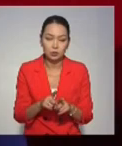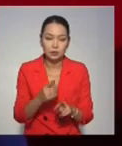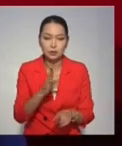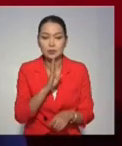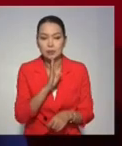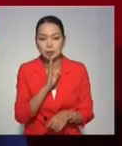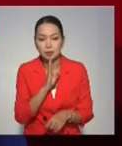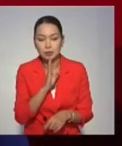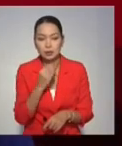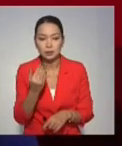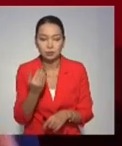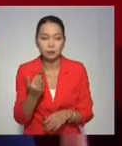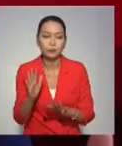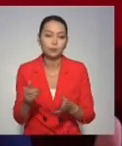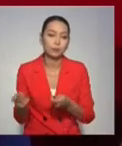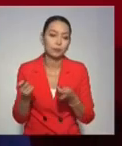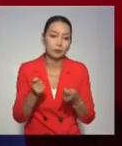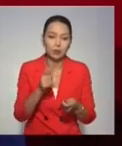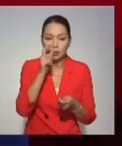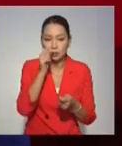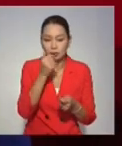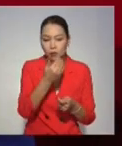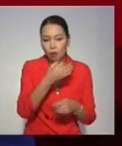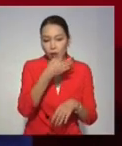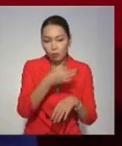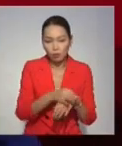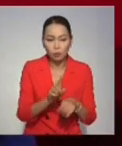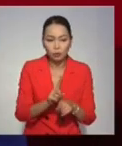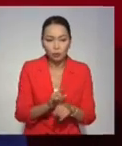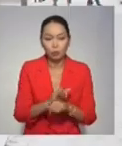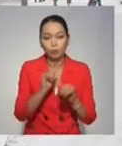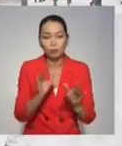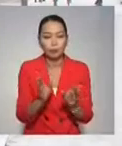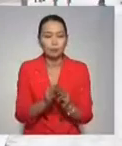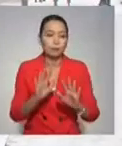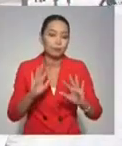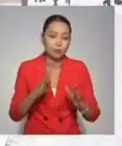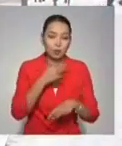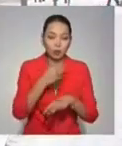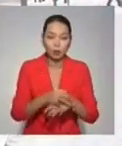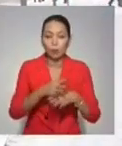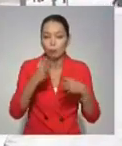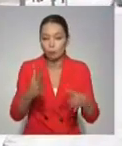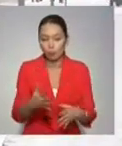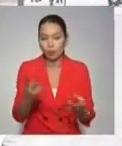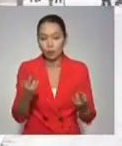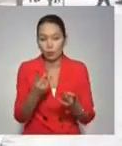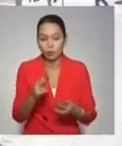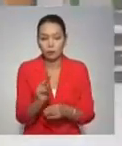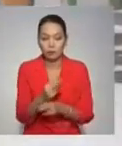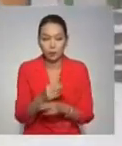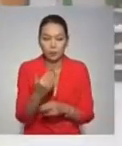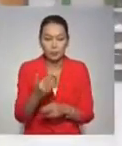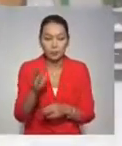баланы әдептілікке, ер баланы жауапкершілікке артуды үйретсек. Мәселенің тағы бір ұшы бедеулікке